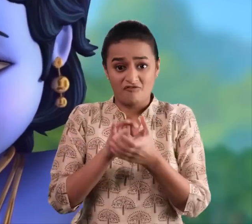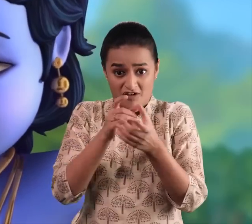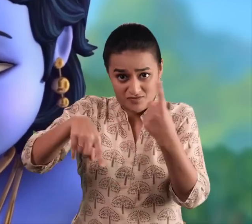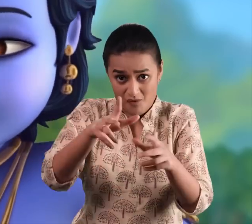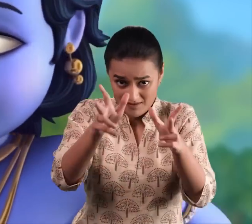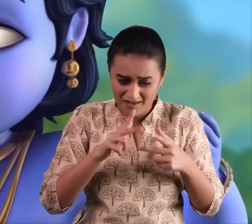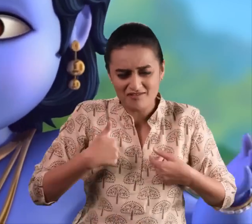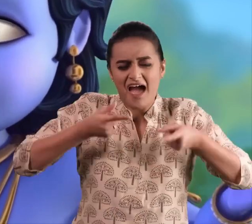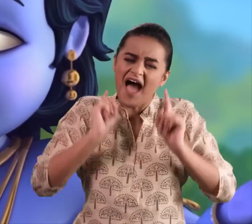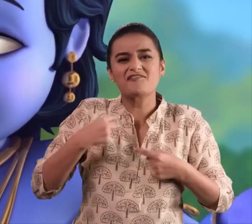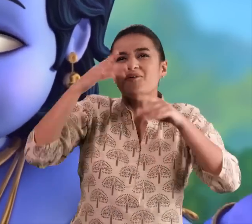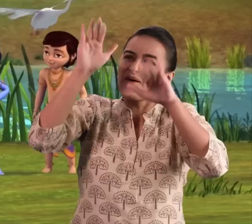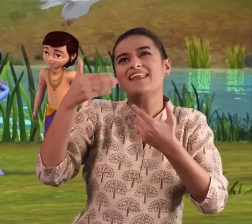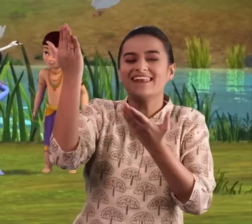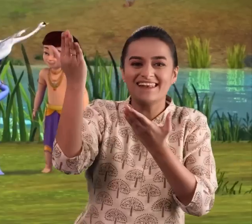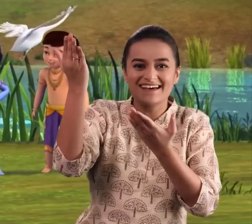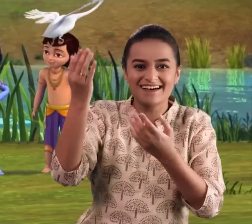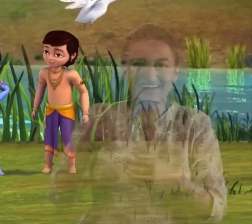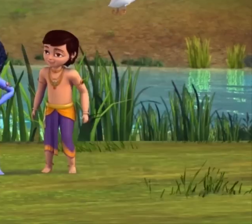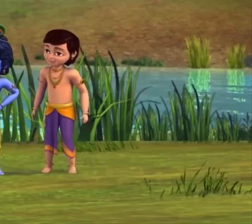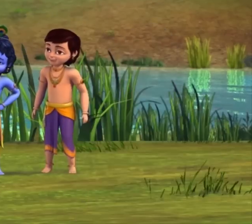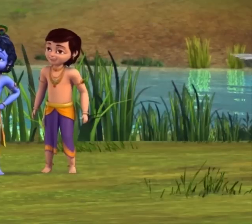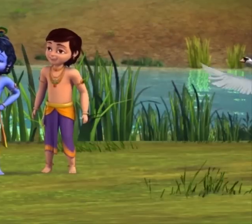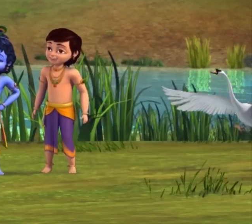अपने मित्रों की इच्छा तो मुझे पूरी करनी थी।